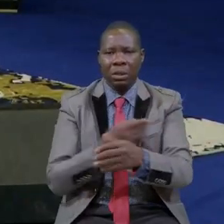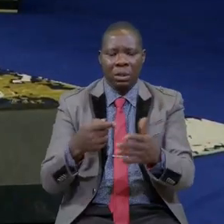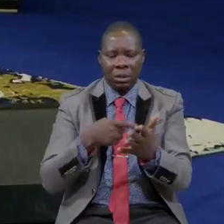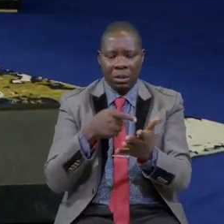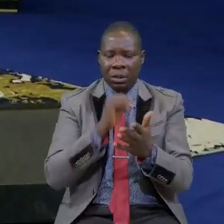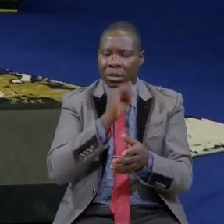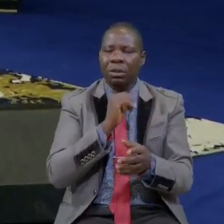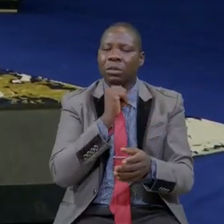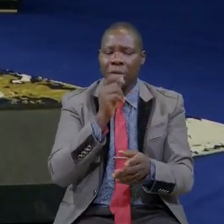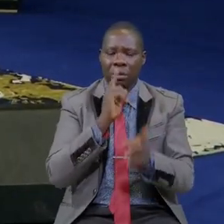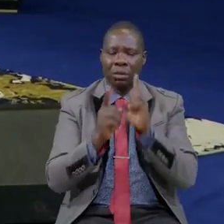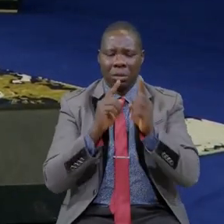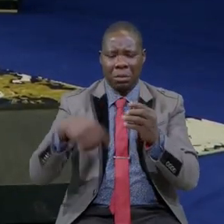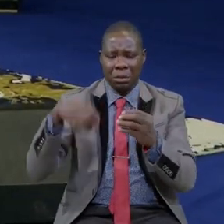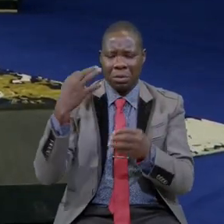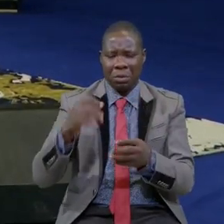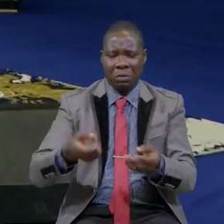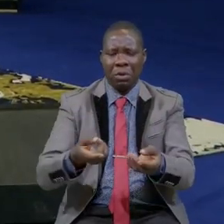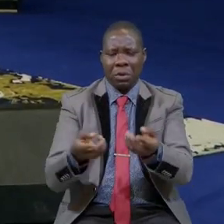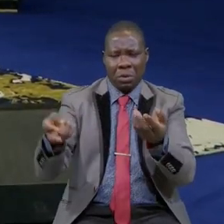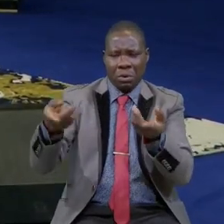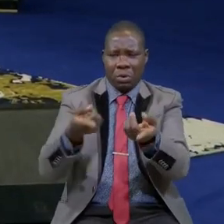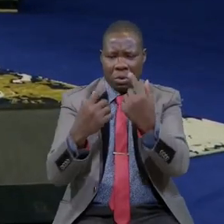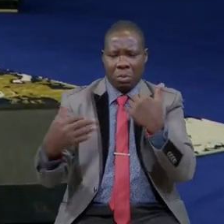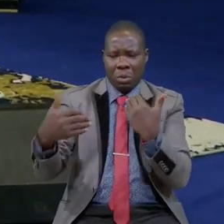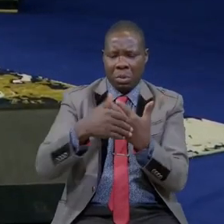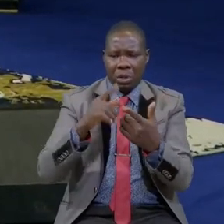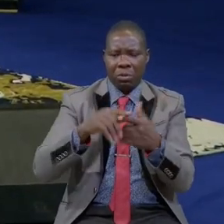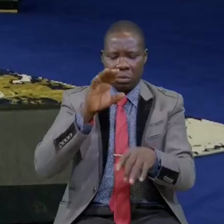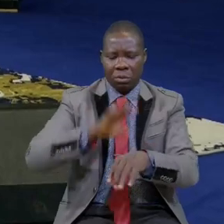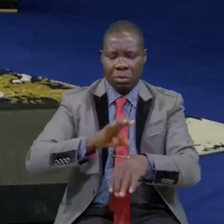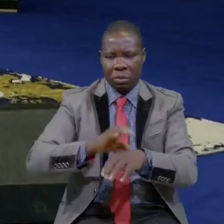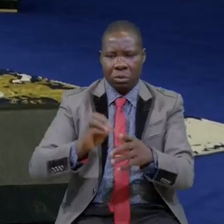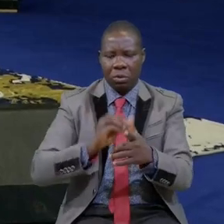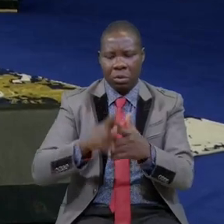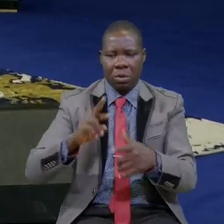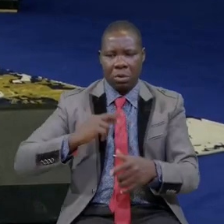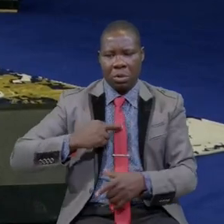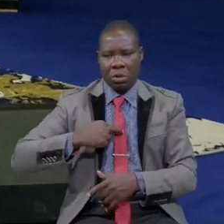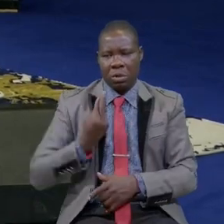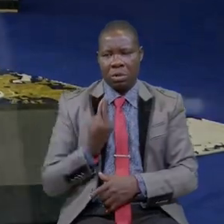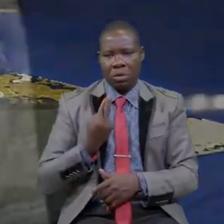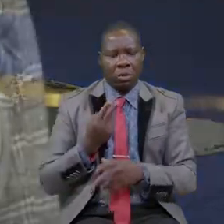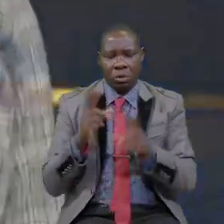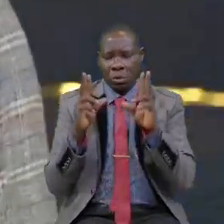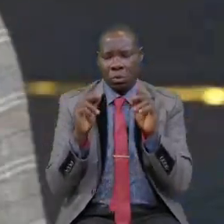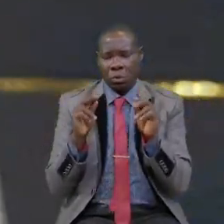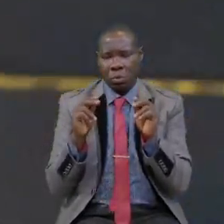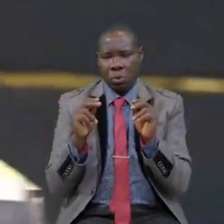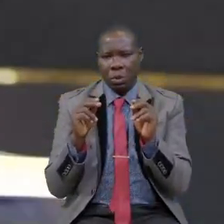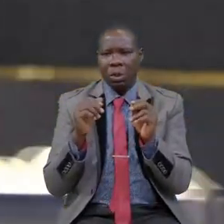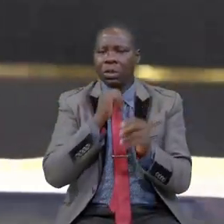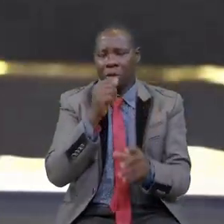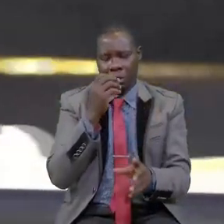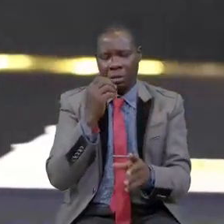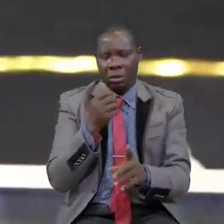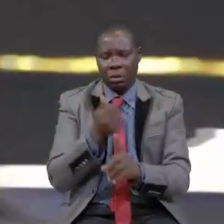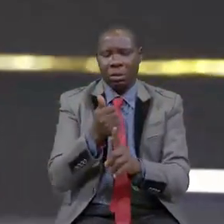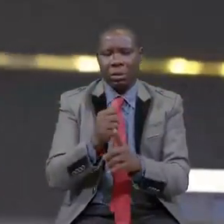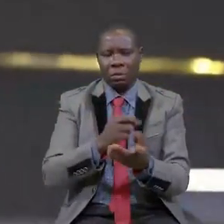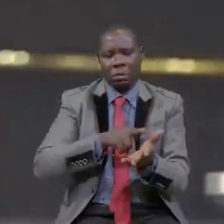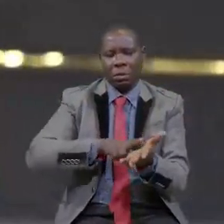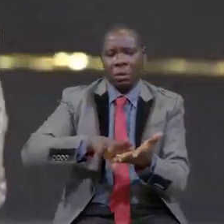n'est pas revenir à l'Église, ce n'est pas revenir à la religion. Ce n'est pas une question de revenir à la justice de soi.